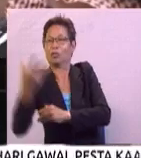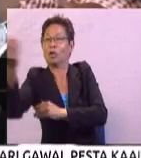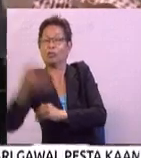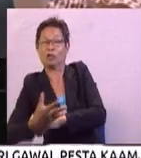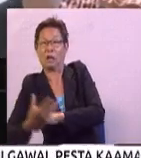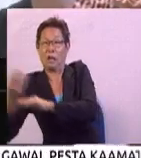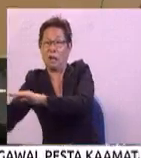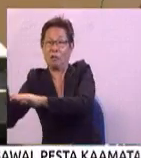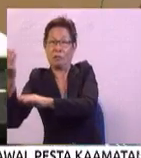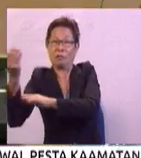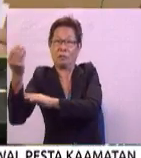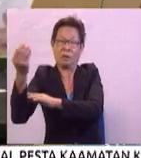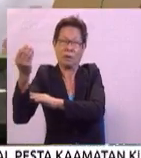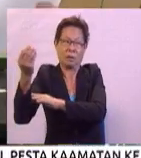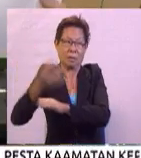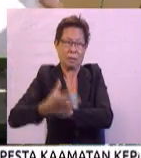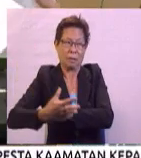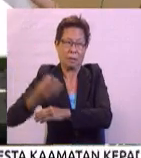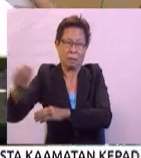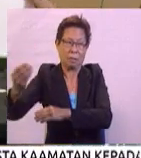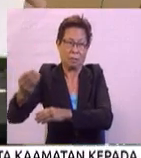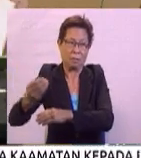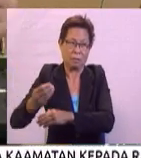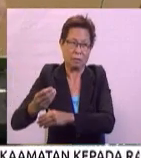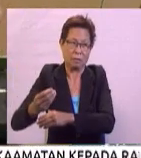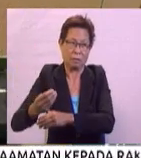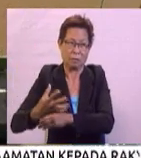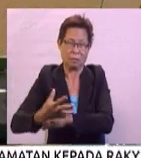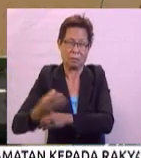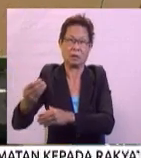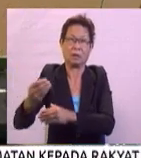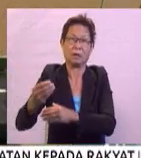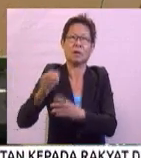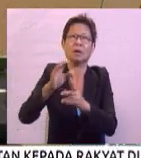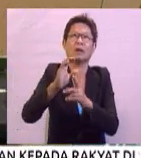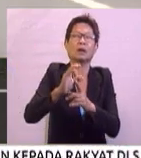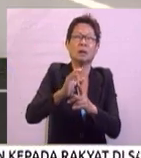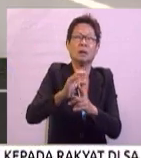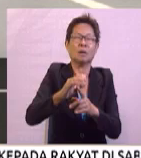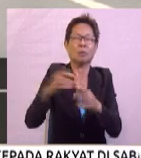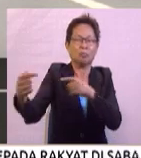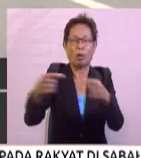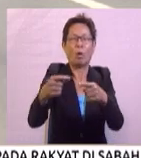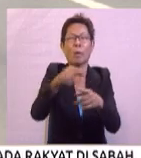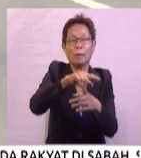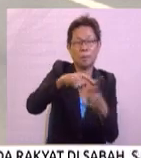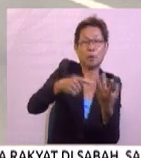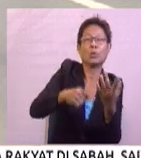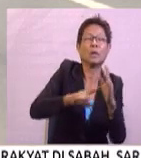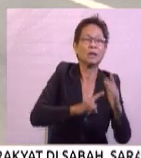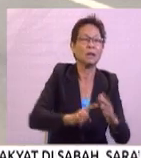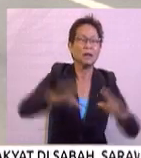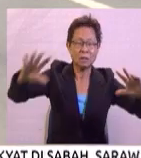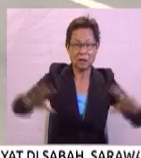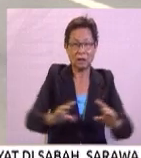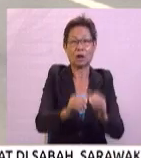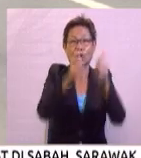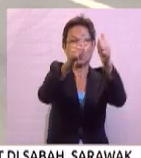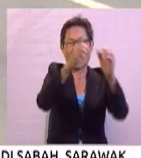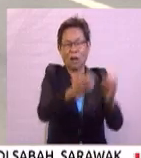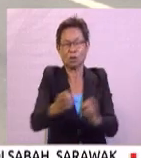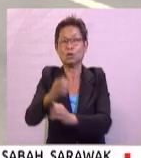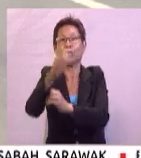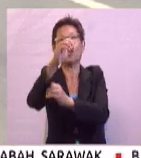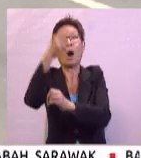or sectarian conflict between Muslims. Sidang kemuncak yang dianjurkan oleh Arab Saudi